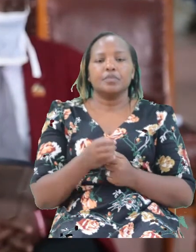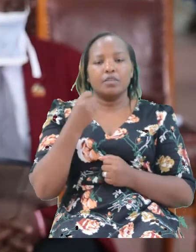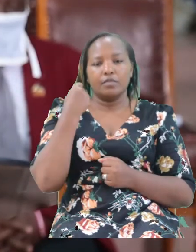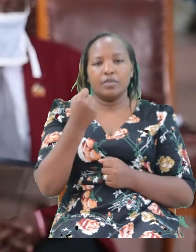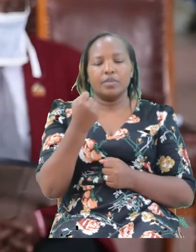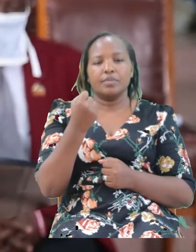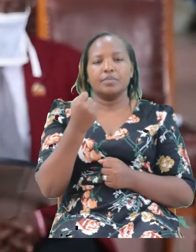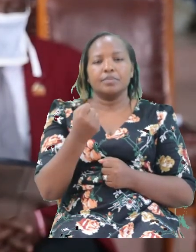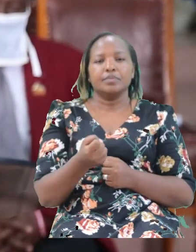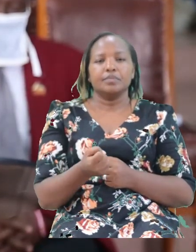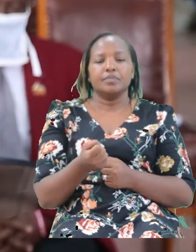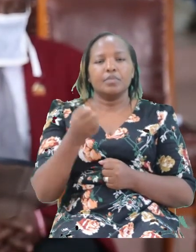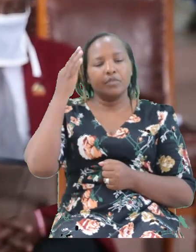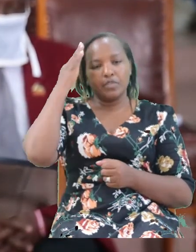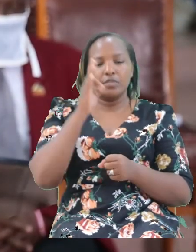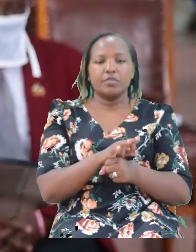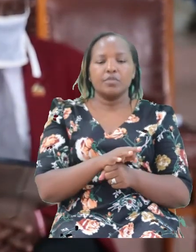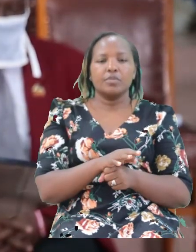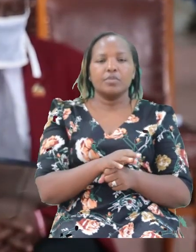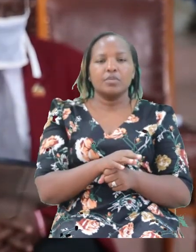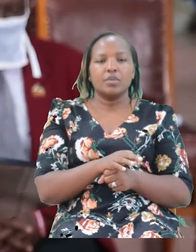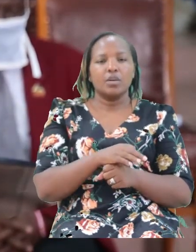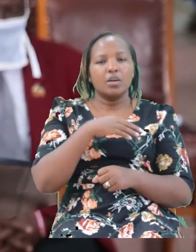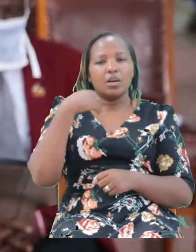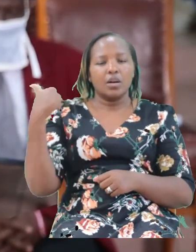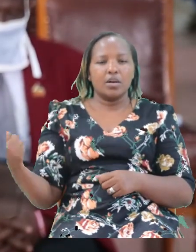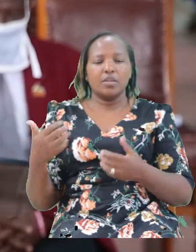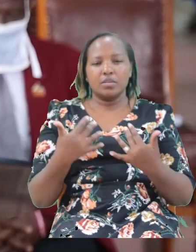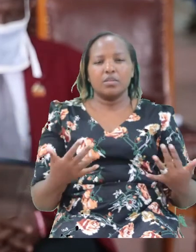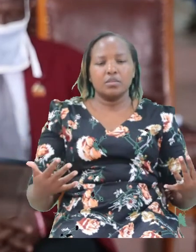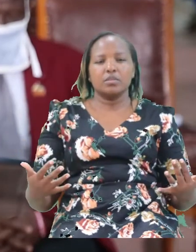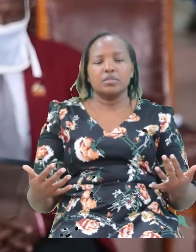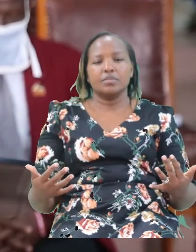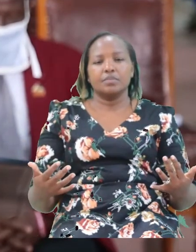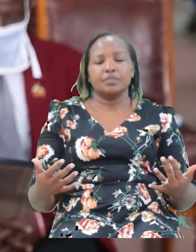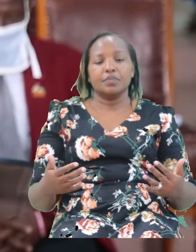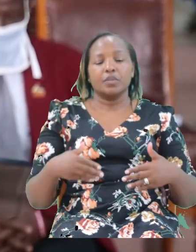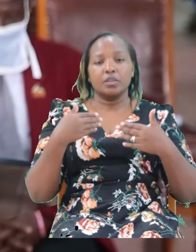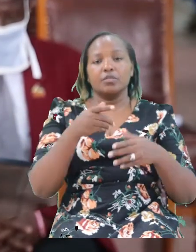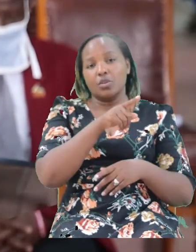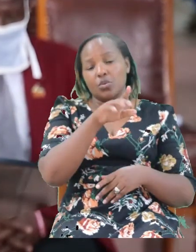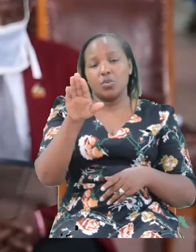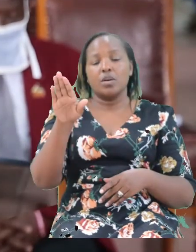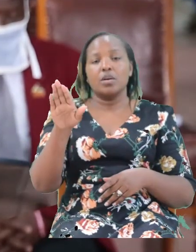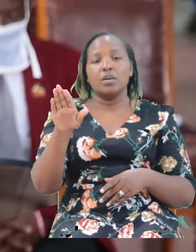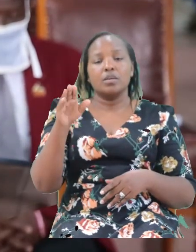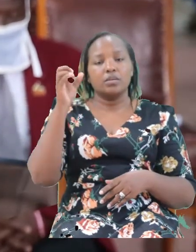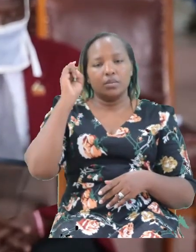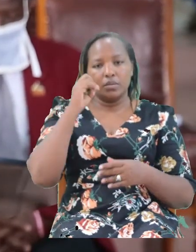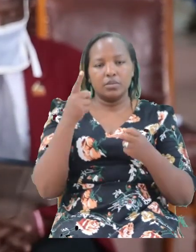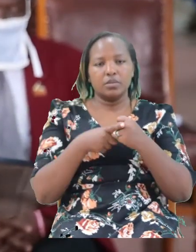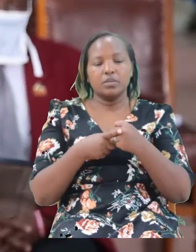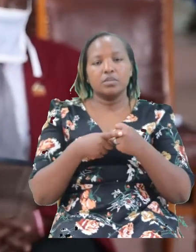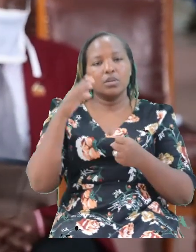Tano, kuwa mwaminifu kwa mambo ya wengine na utapewa yako. Sita, jua wewe